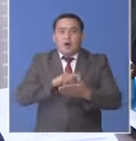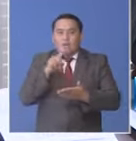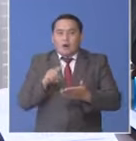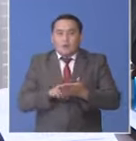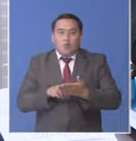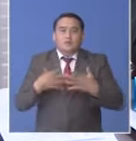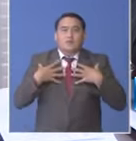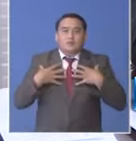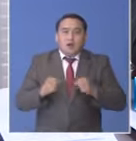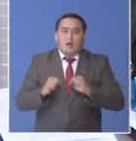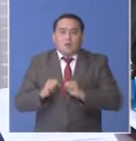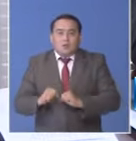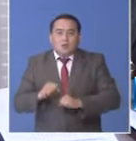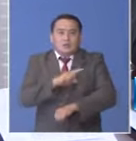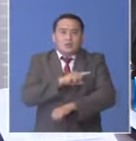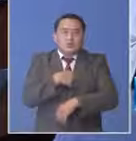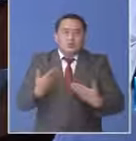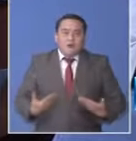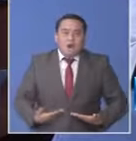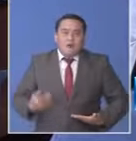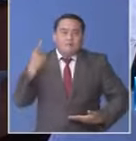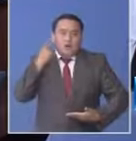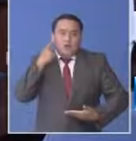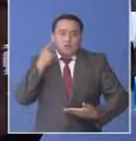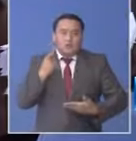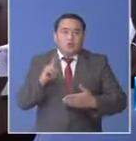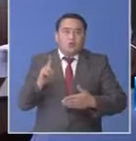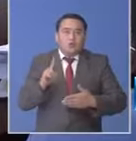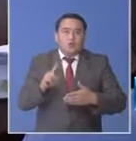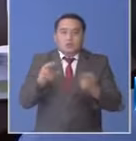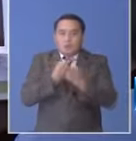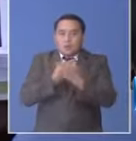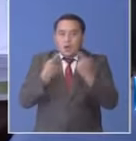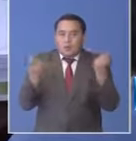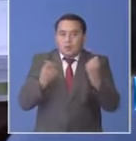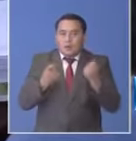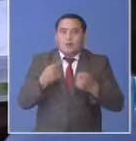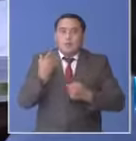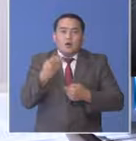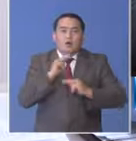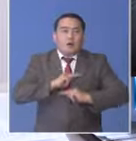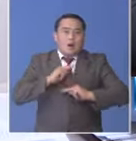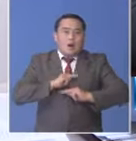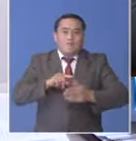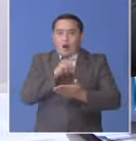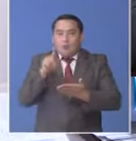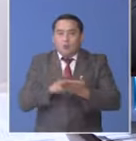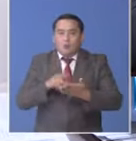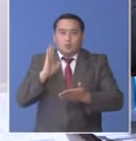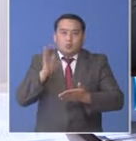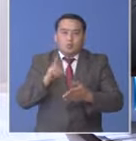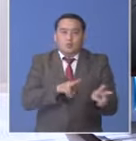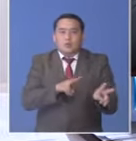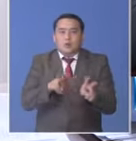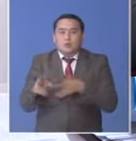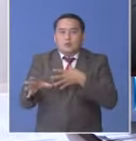ЖКХ и труда. Выслушав заявителей, Андрей Кравченко заверил, что по их делам будет проводиться работа и вопрос будет взят под